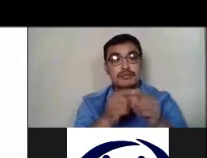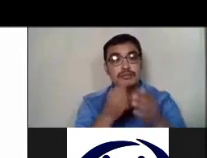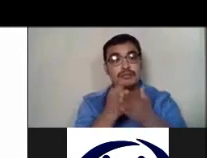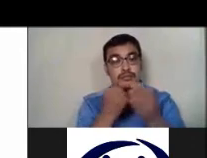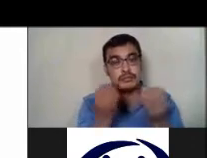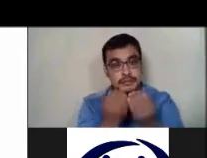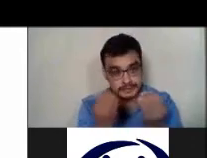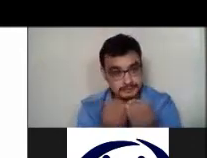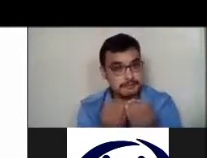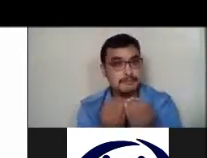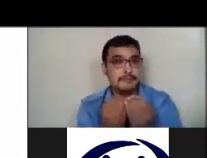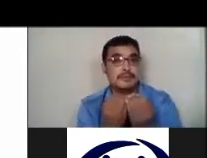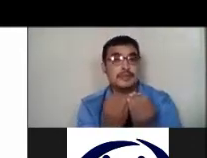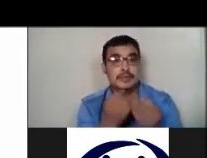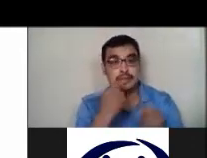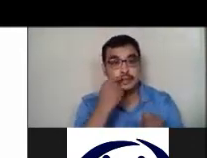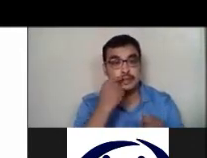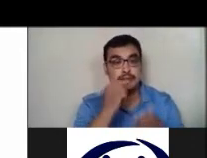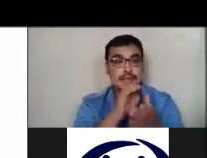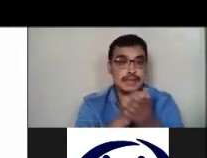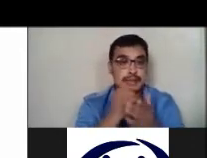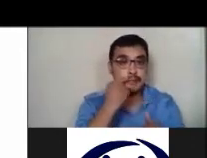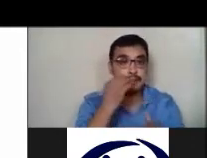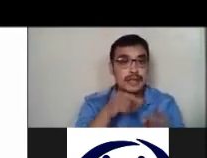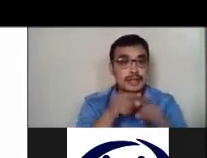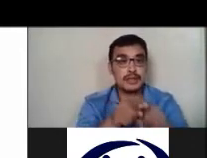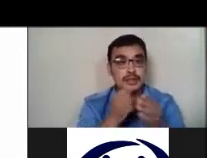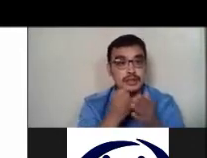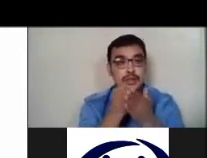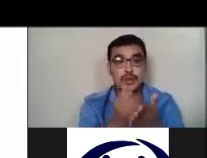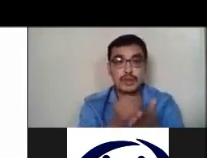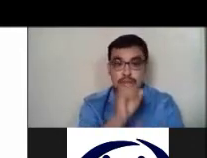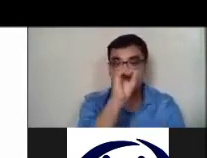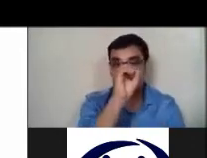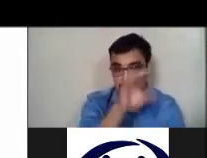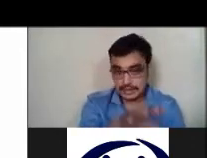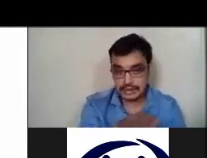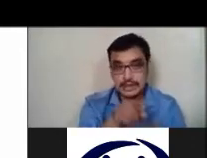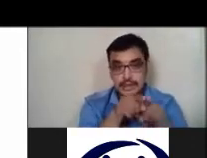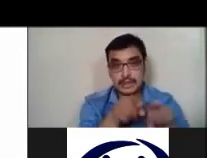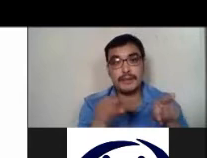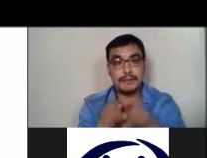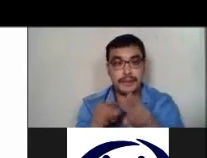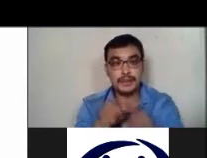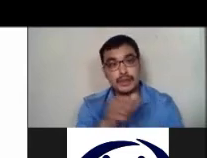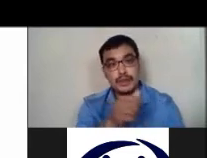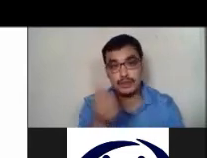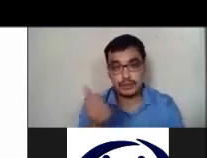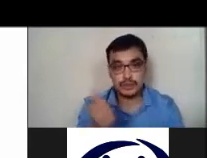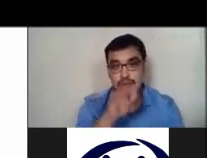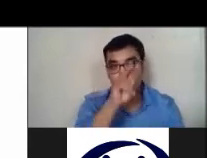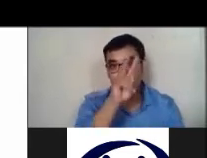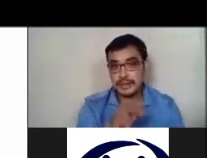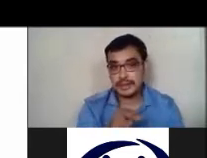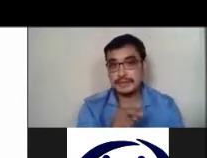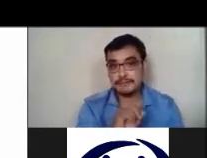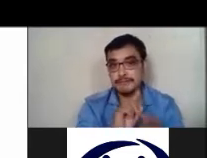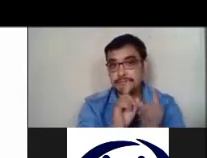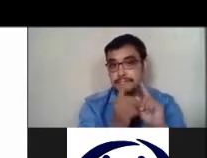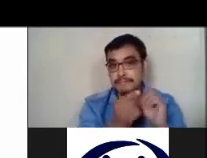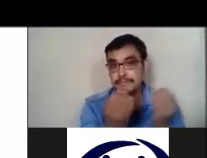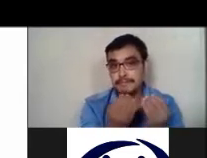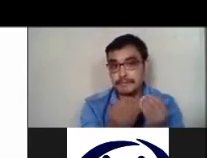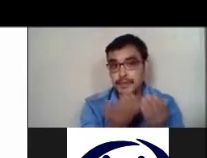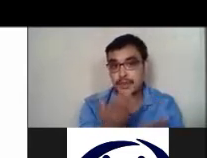लिने, साथीभाइसँग सहयोग लिने छ भने अर्को चाहिँ अवस्था सुध्रिन्छ होला भनेर आशा गरेर